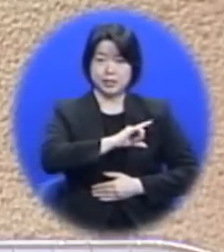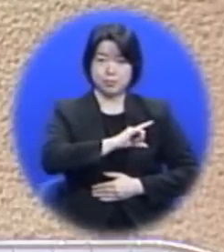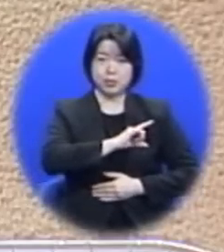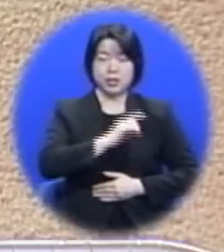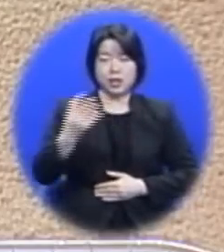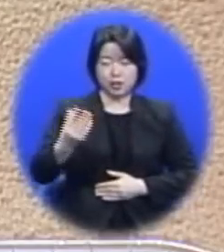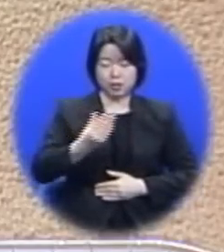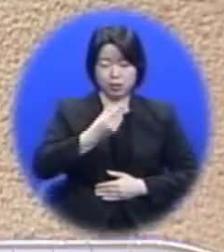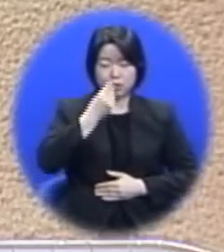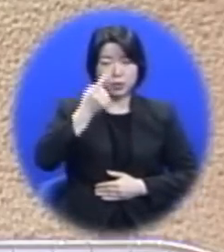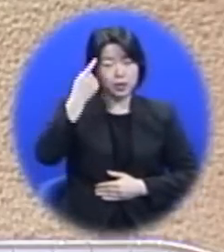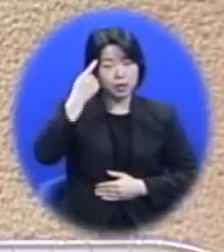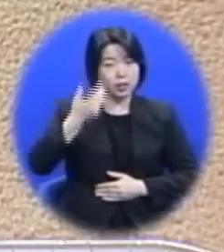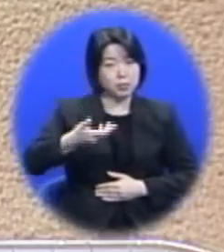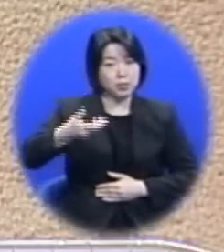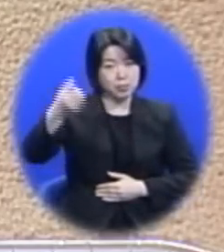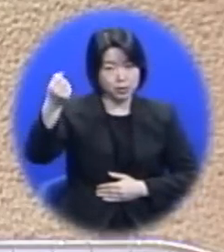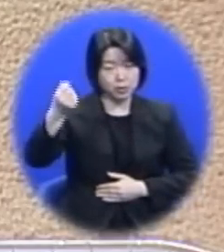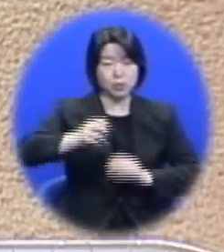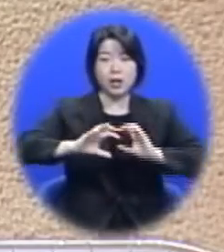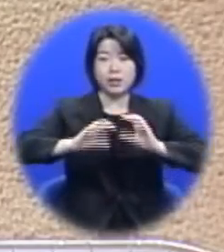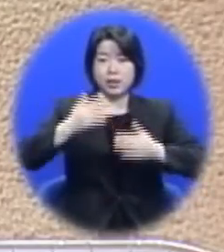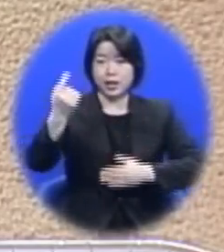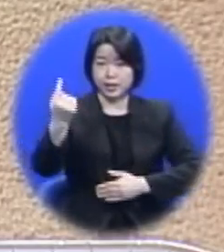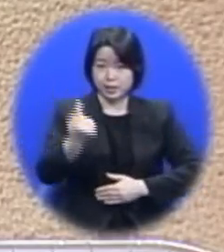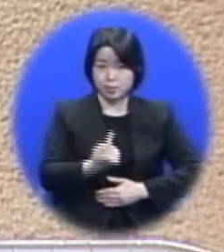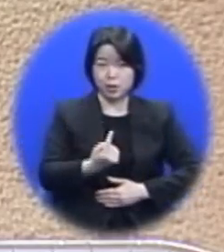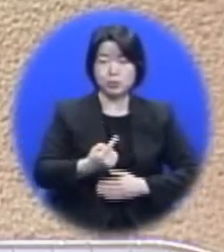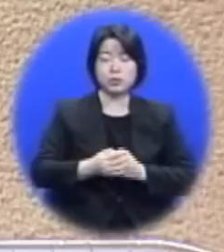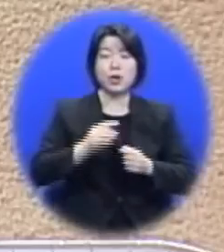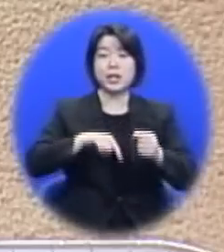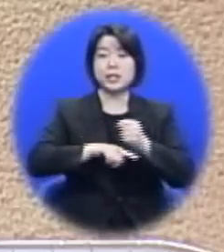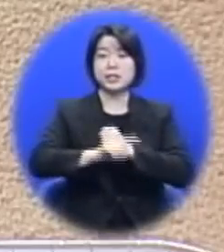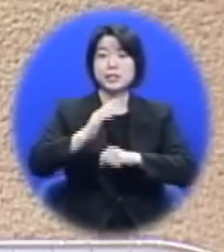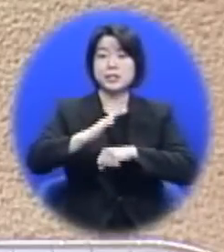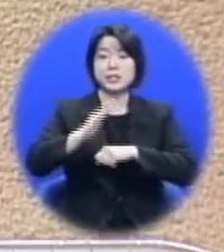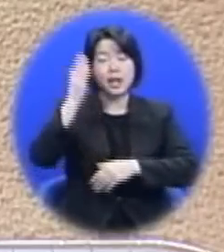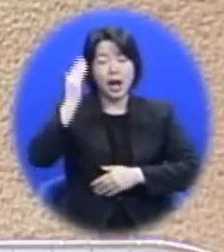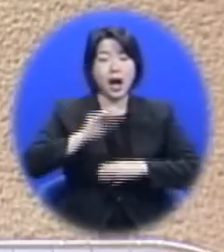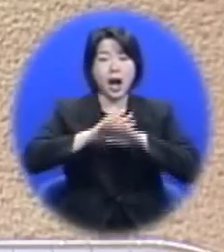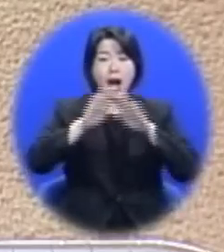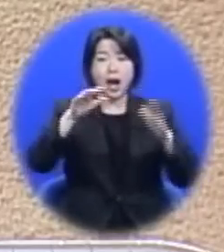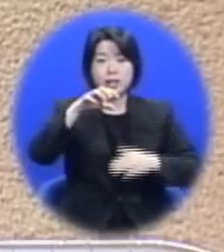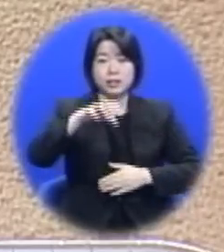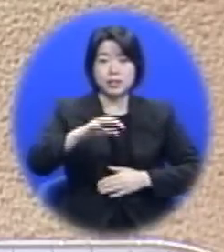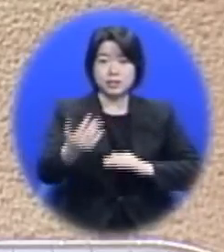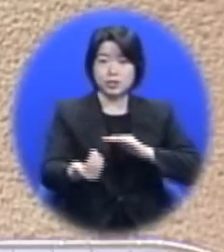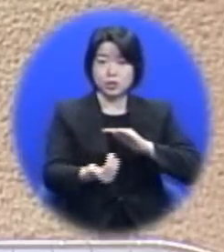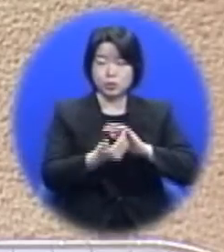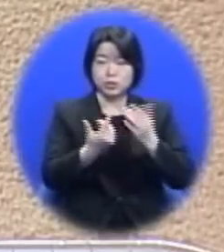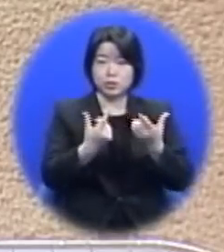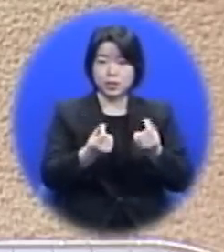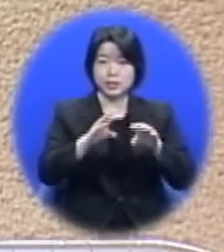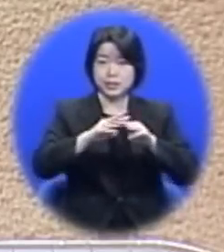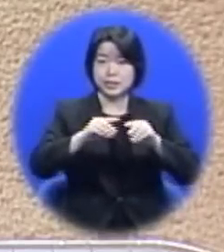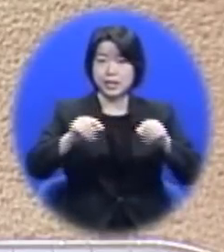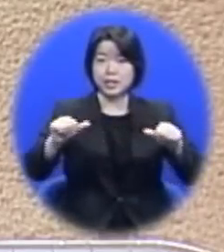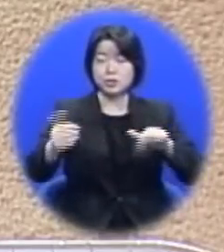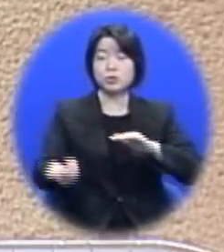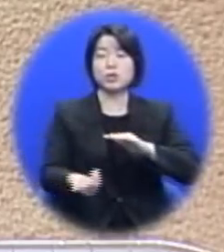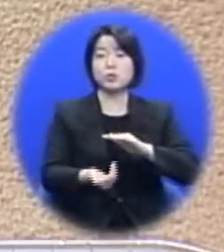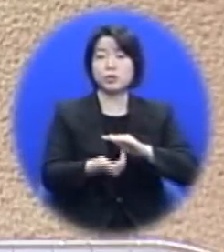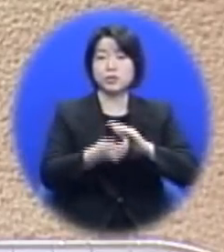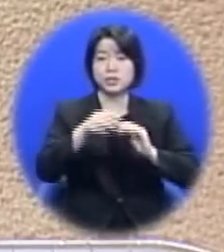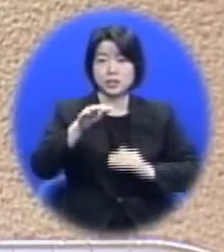거룩히 여김을 받으시오며 나라에 임하옵시며 뜻이 하늘에서 이루어진 것 같이 땅에서도 이루어지이다. 이렇게